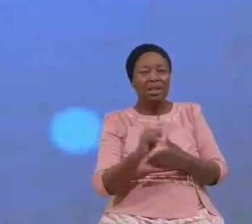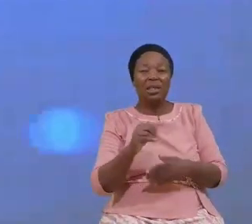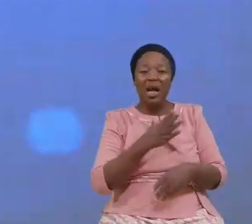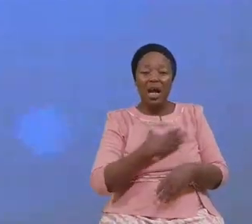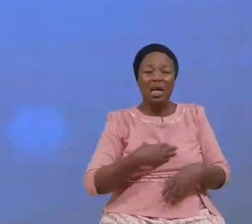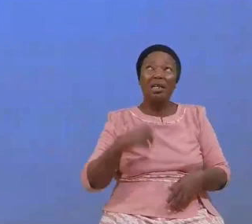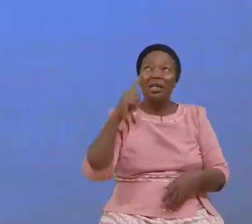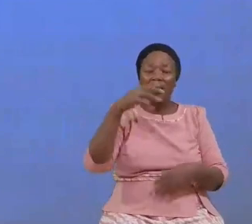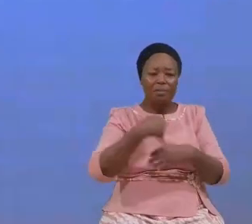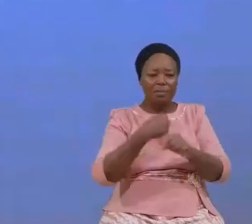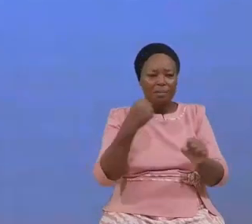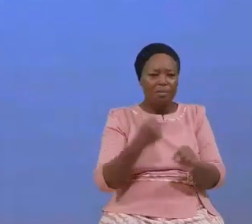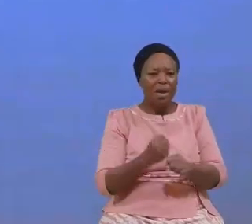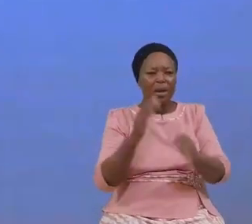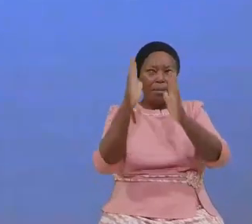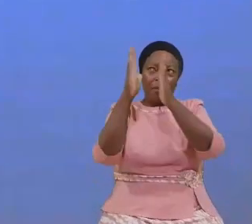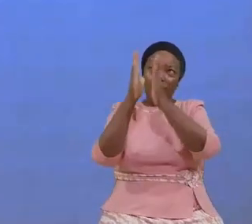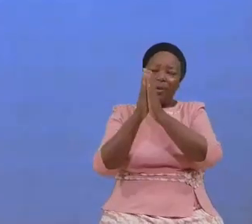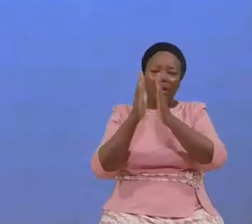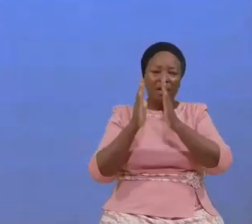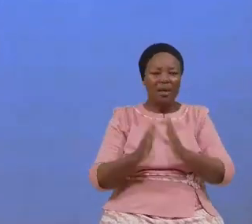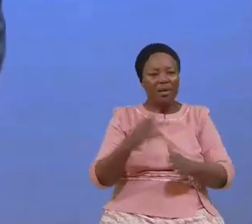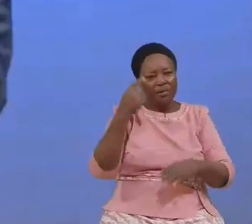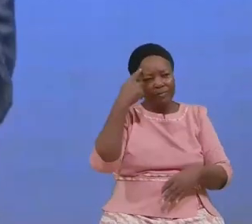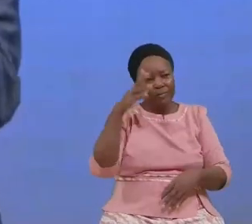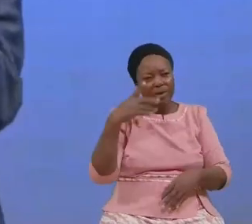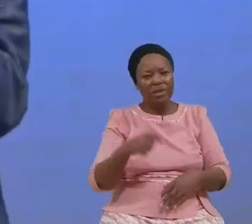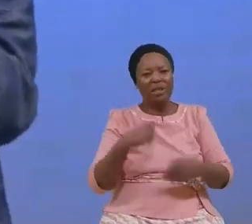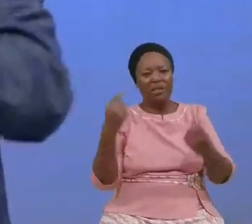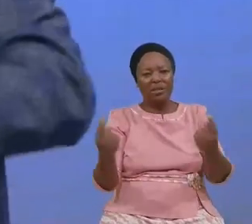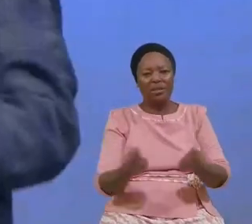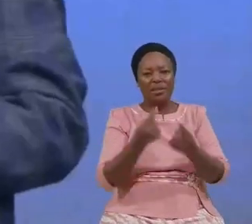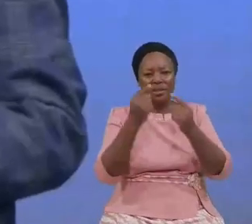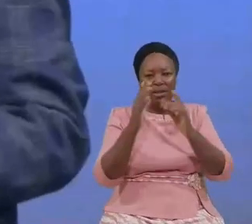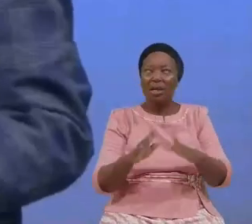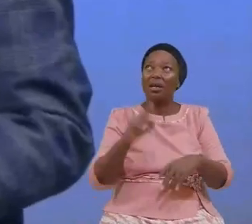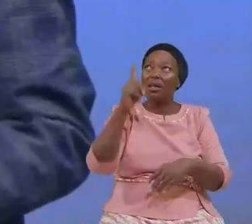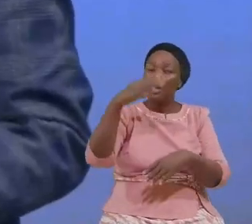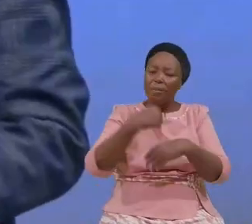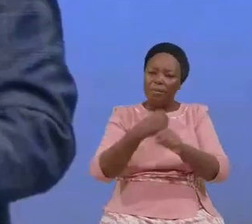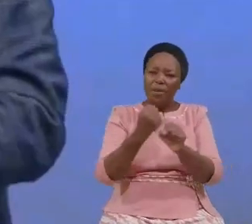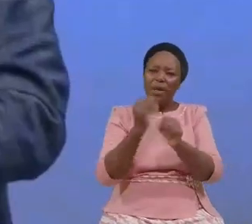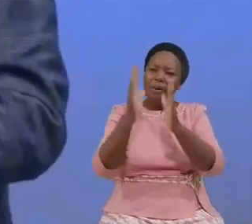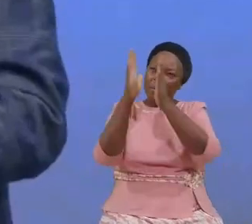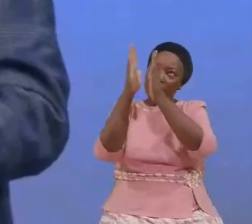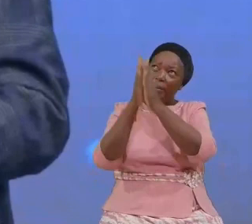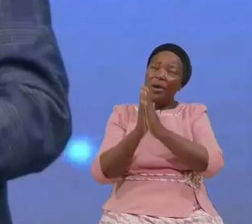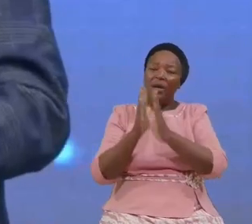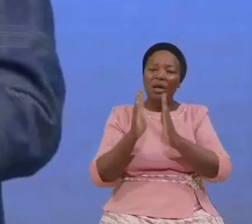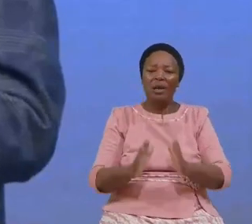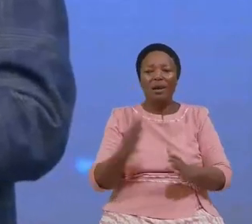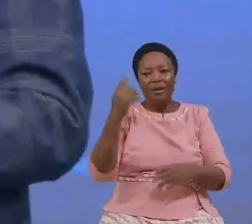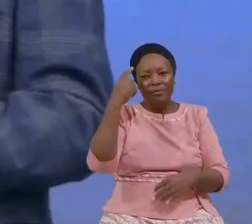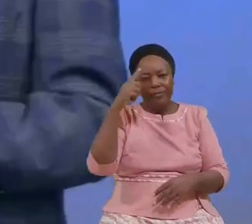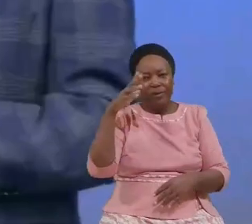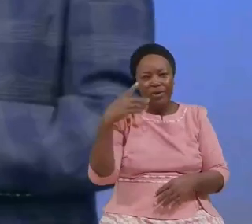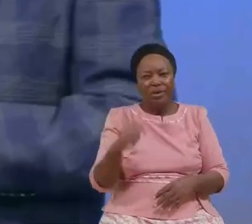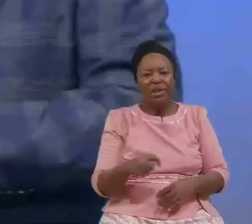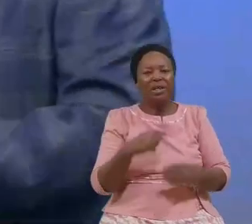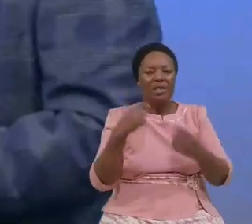les péchés de beaucoup d'hommes et qu'il a intercédé pour les coupables il a intercédé pour les